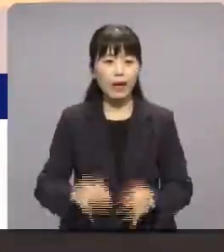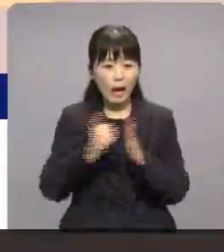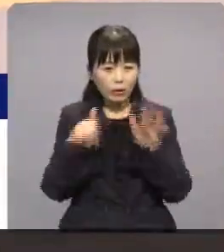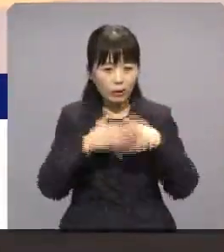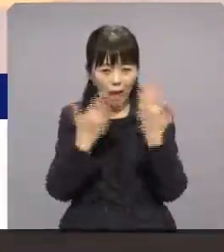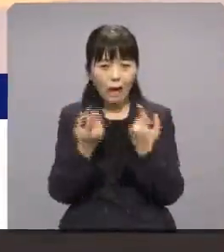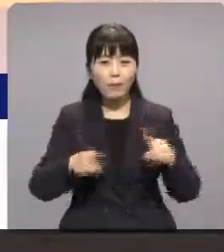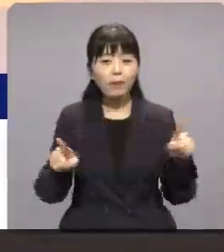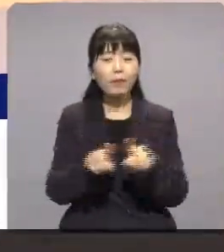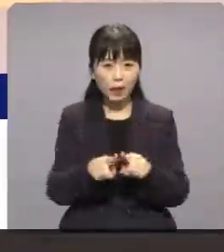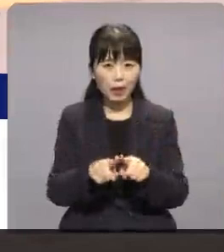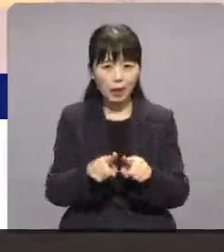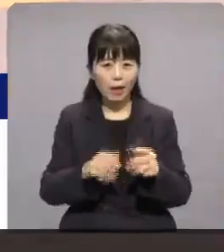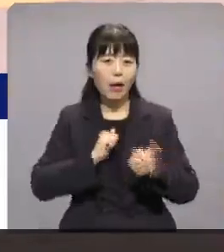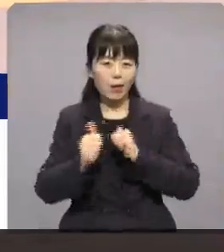가족들 다 같이